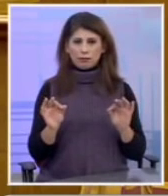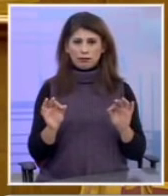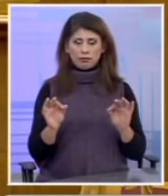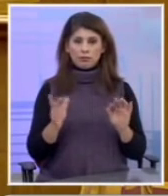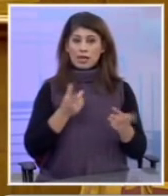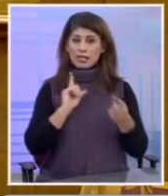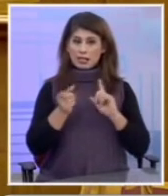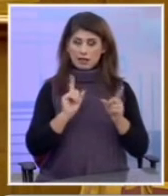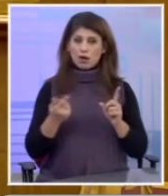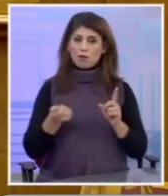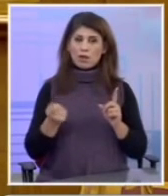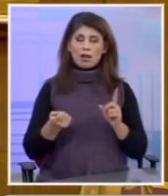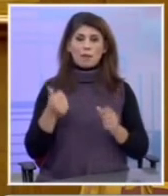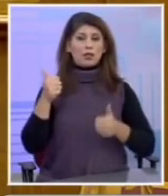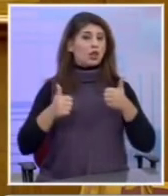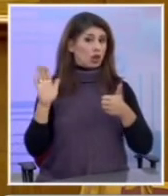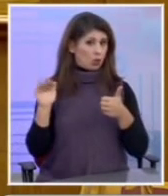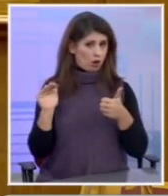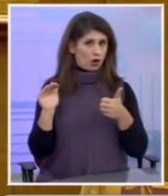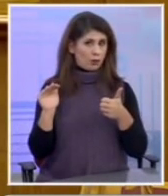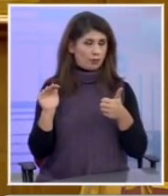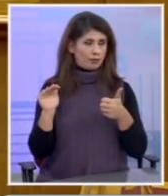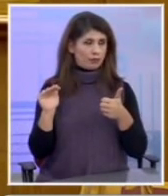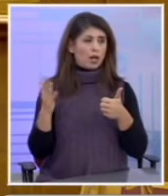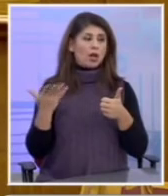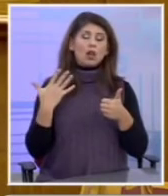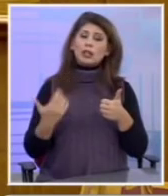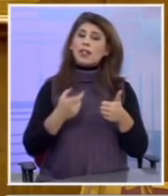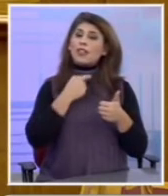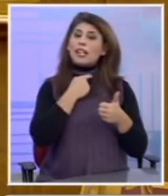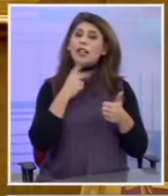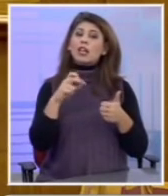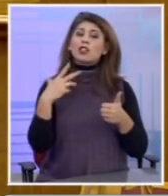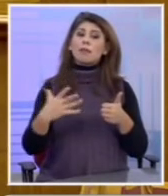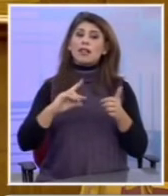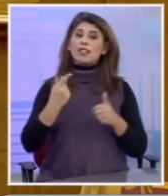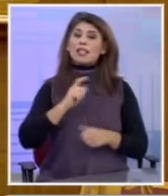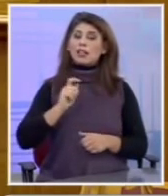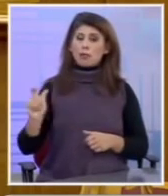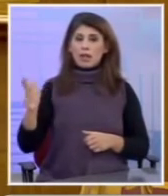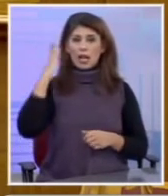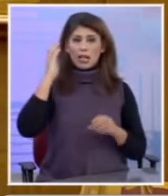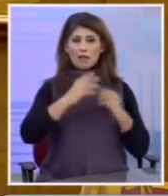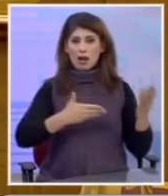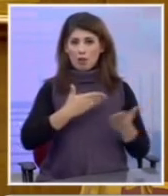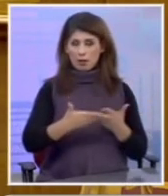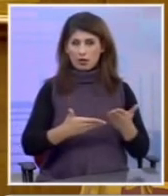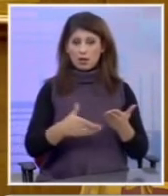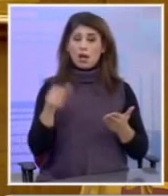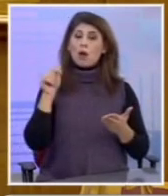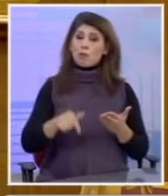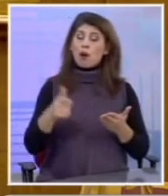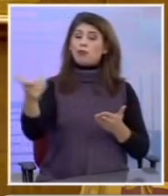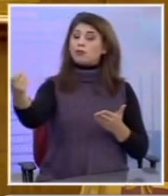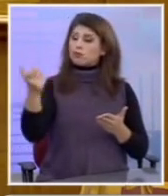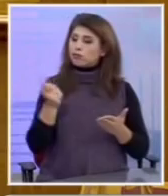στη συμφωνία που κάναμε τον Ιούλη ήταν ότι θα χρειαστούν 25 δισεκατομμύρια για την ανακεφαλοποίηση, το οποίο θα το δανείζονταν